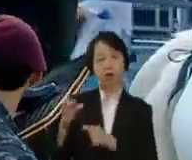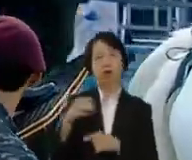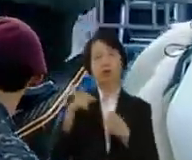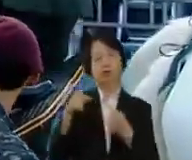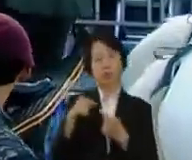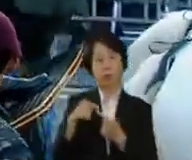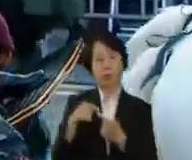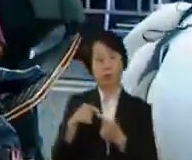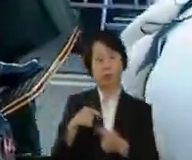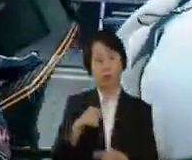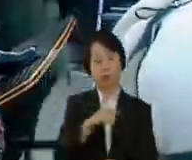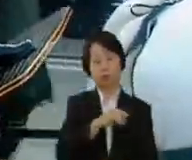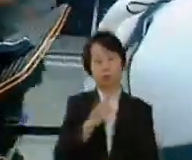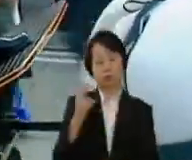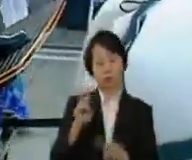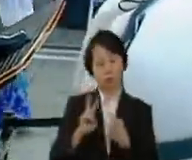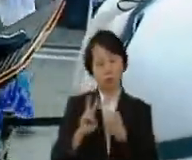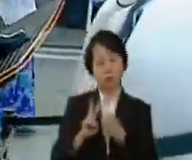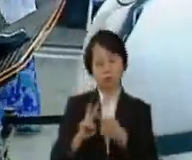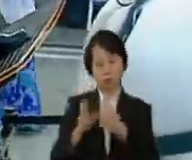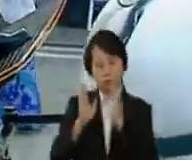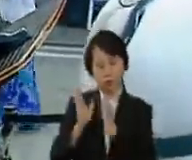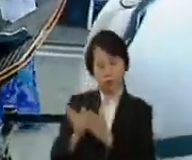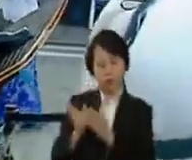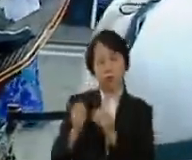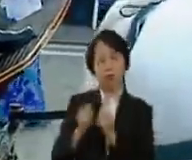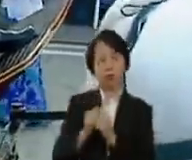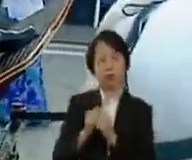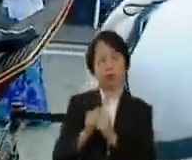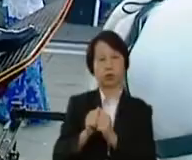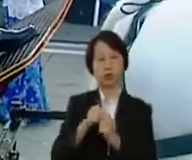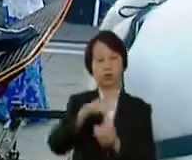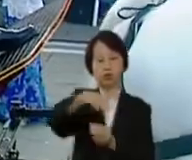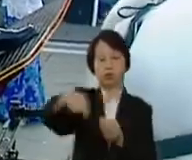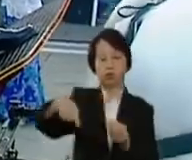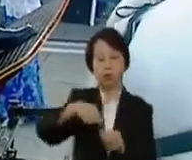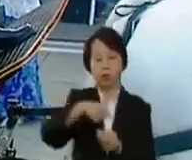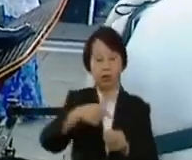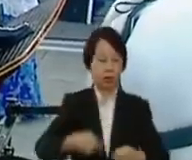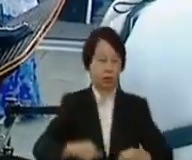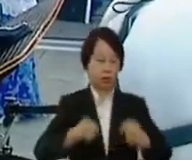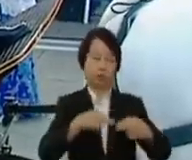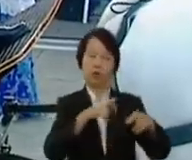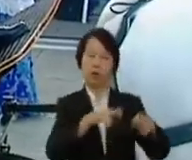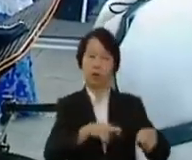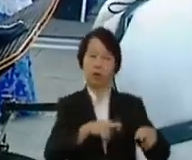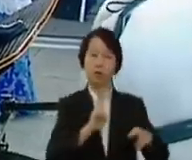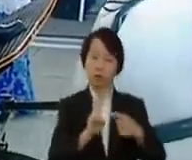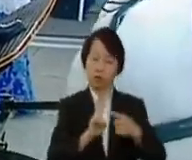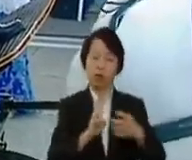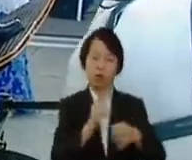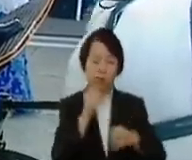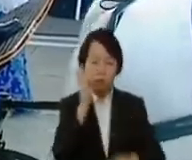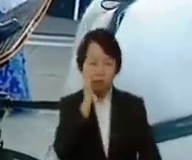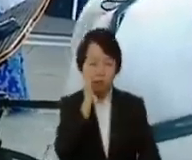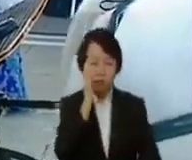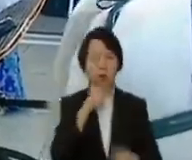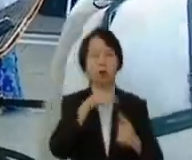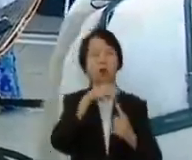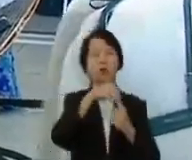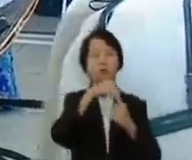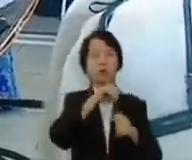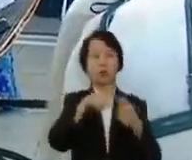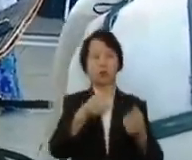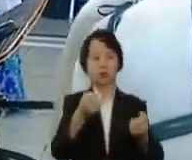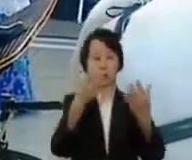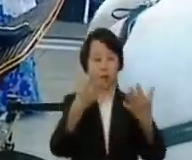apabila baginda berdua juga begitu prihatin dengan suasana dan juga kehidupan rakyat, khususnya apabila ramai